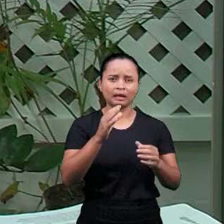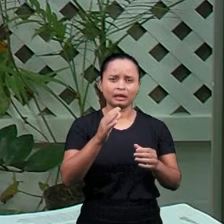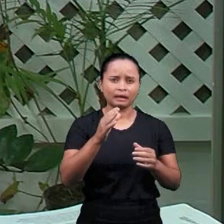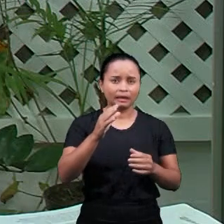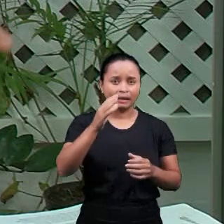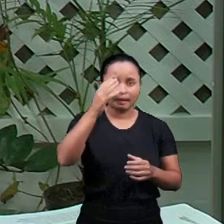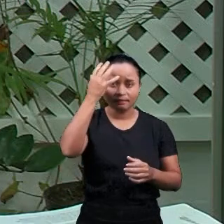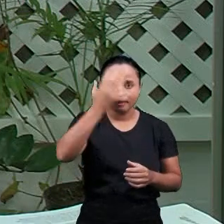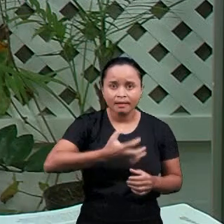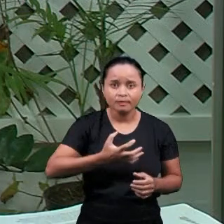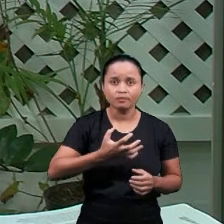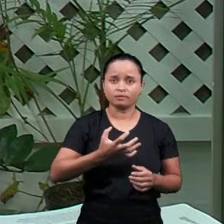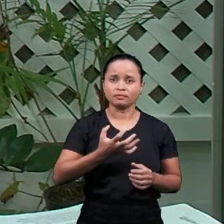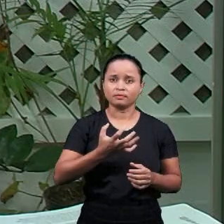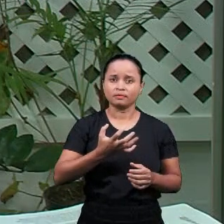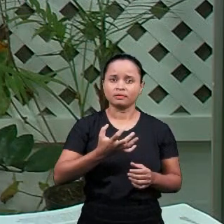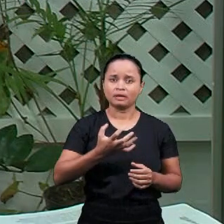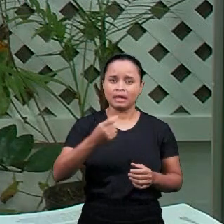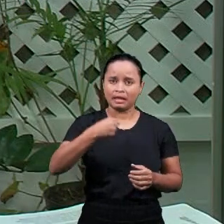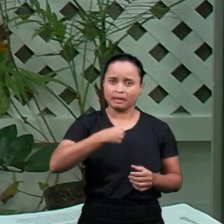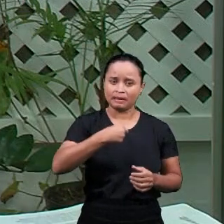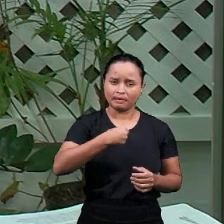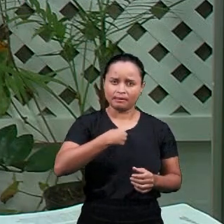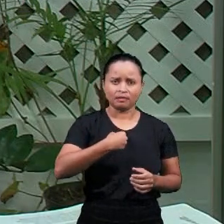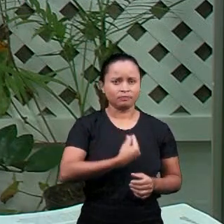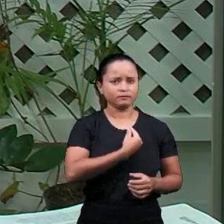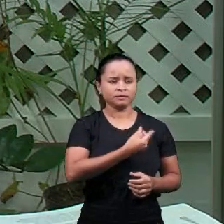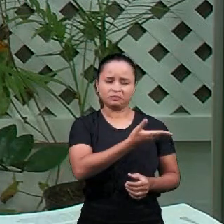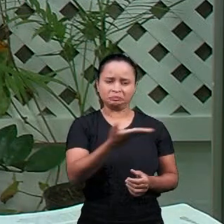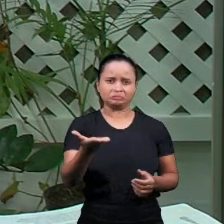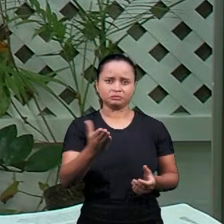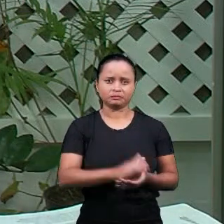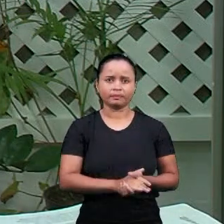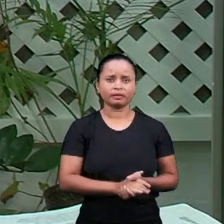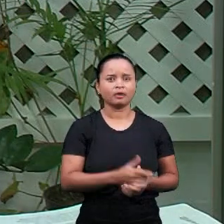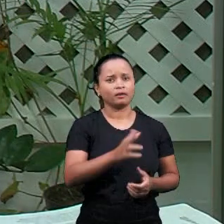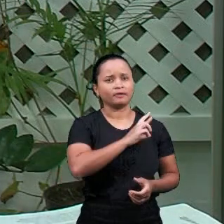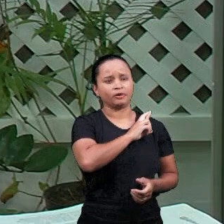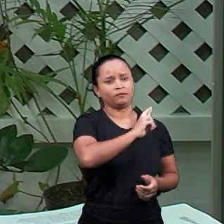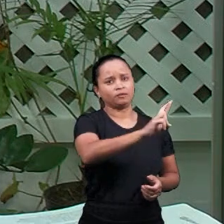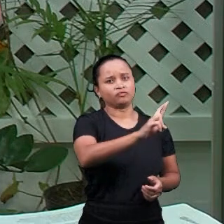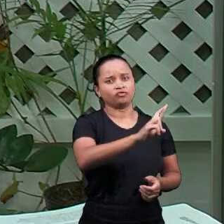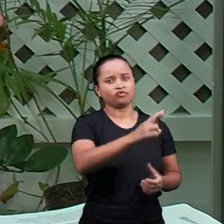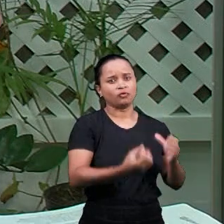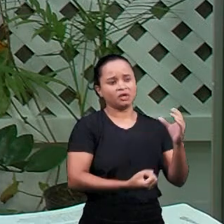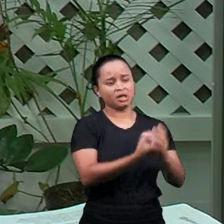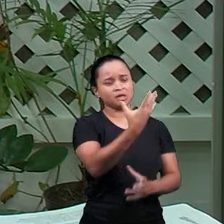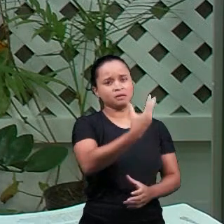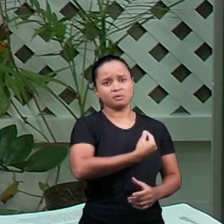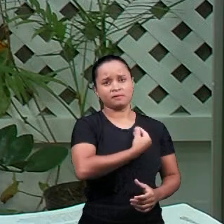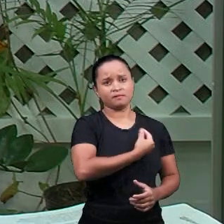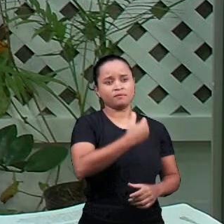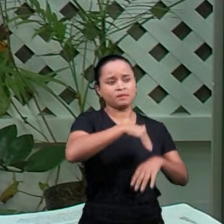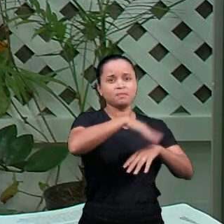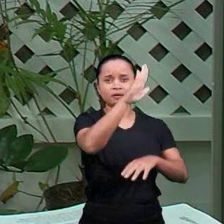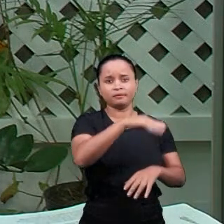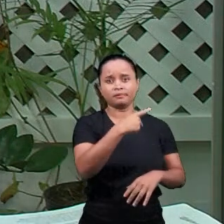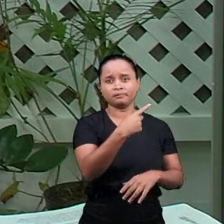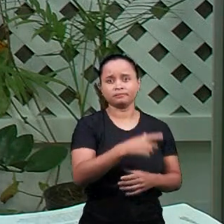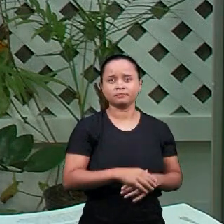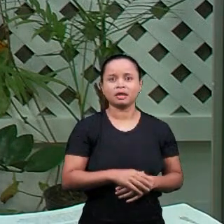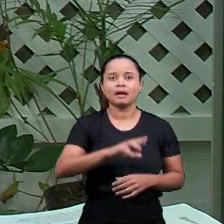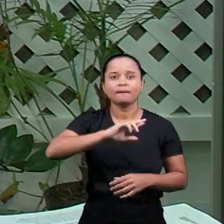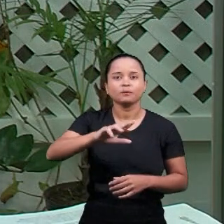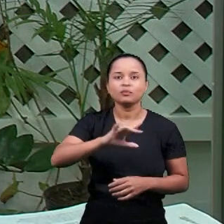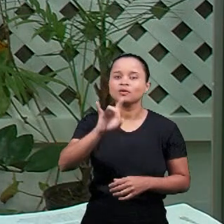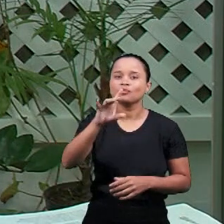pas, c'est une chose très sérieuse. Donc, il va faire une religion pour lui, il va vivre avec plus que cela, n'est-ce